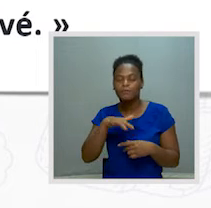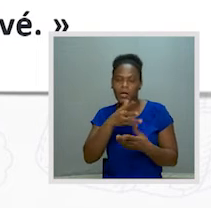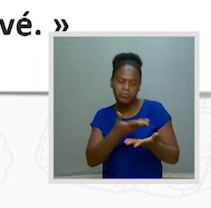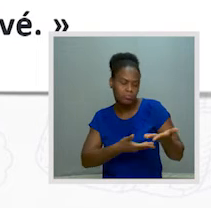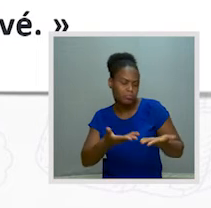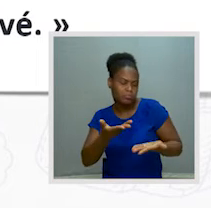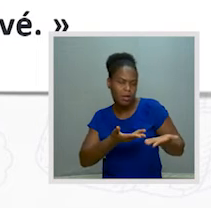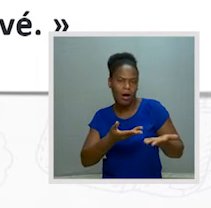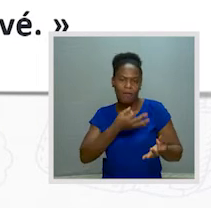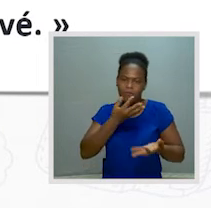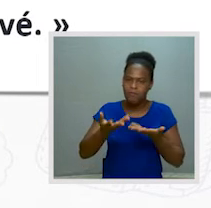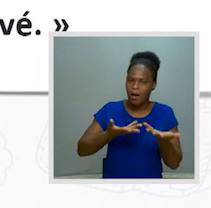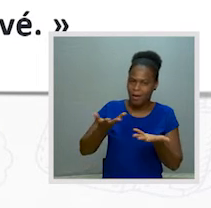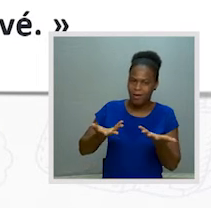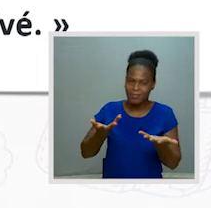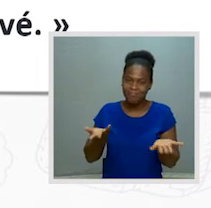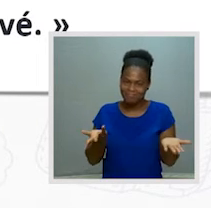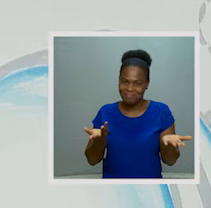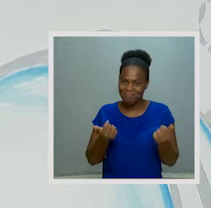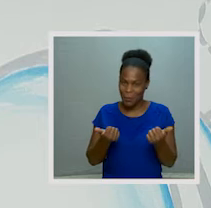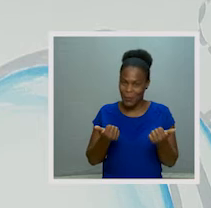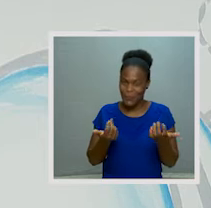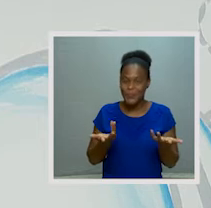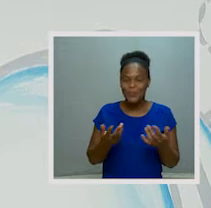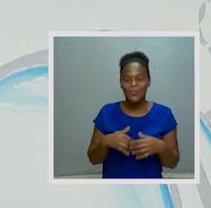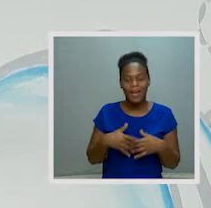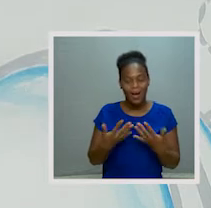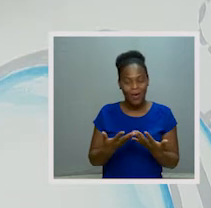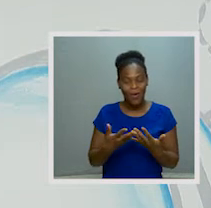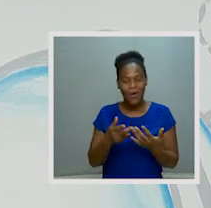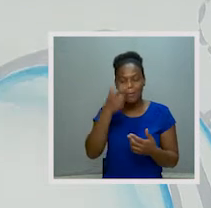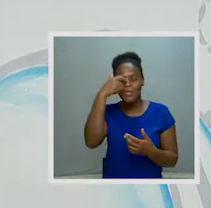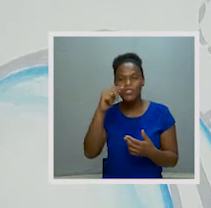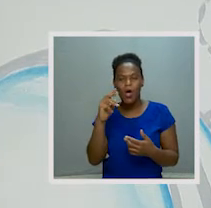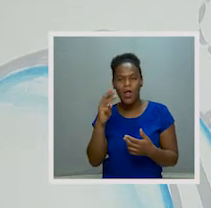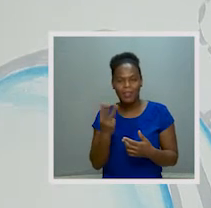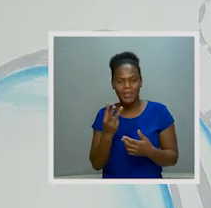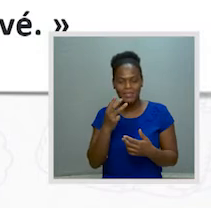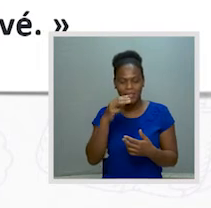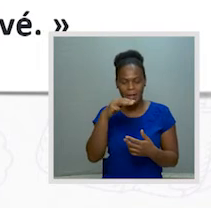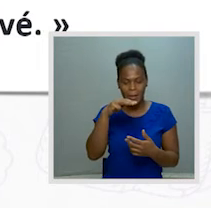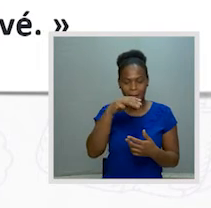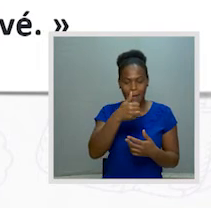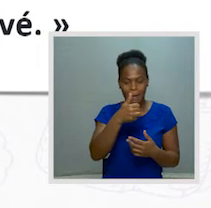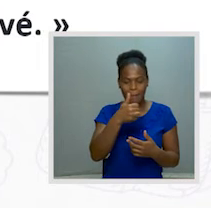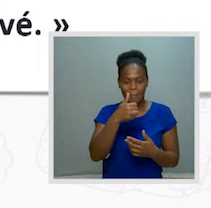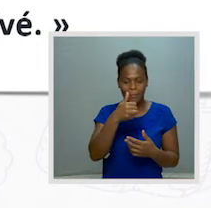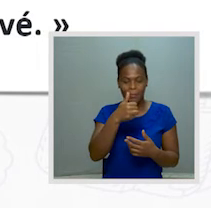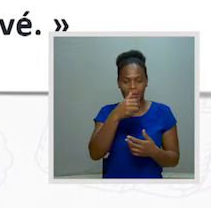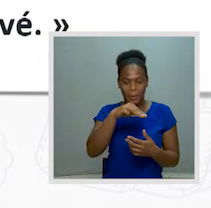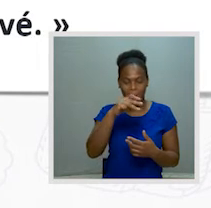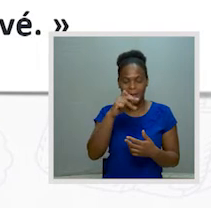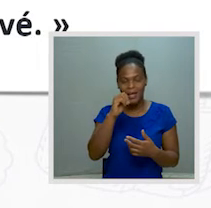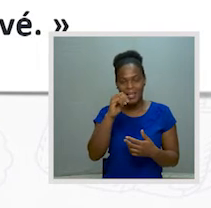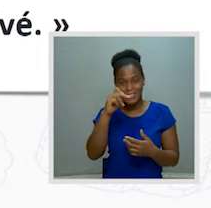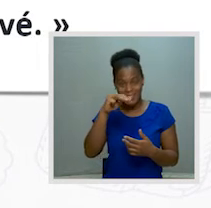espace d'échange, de discussion. C'est bon? Maintenant, la troisième personne, Massamba, donc c'est